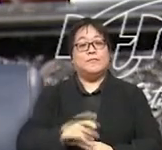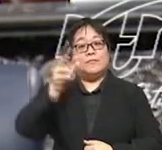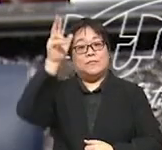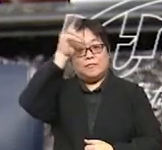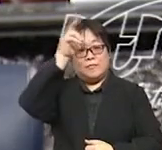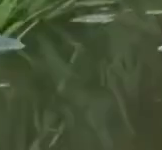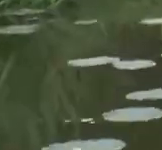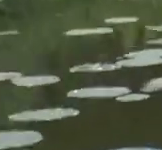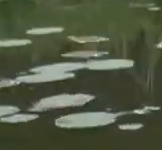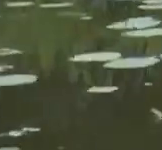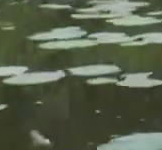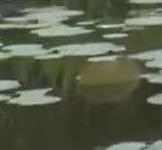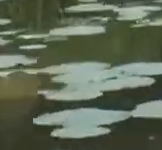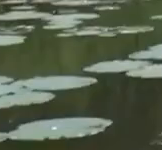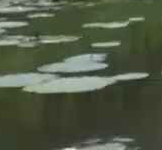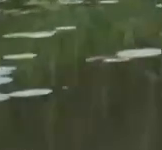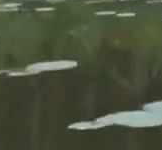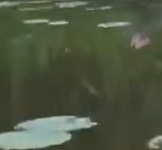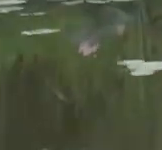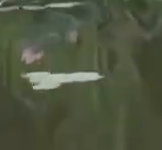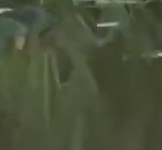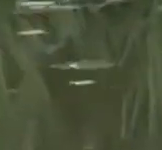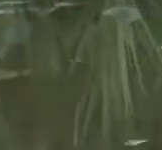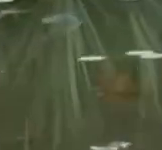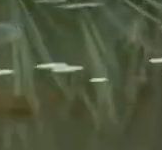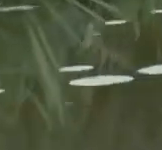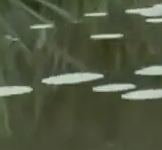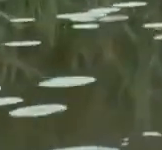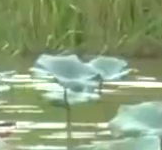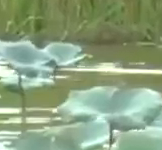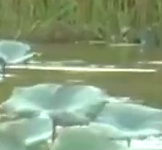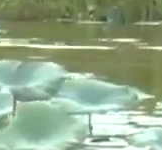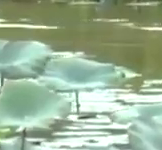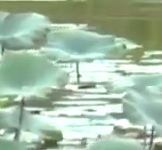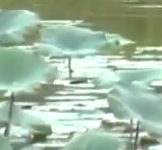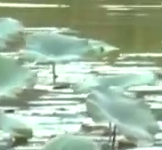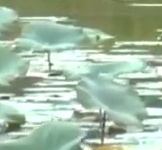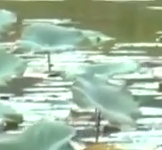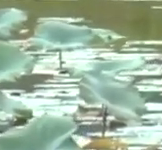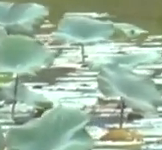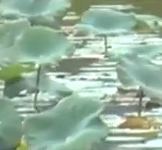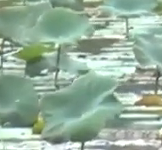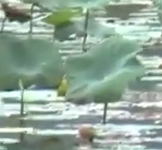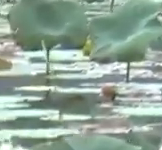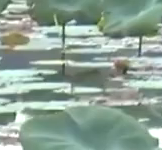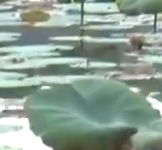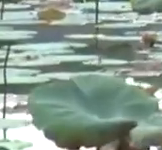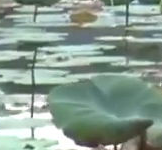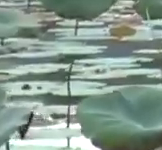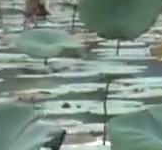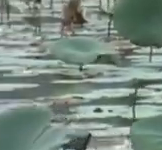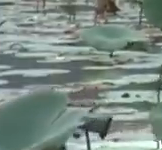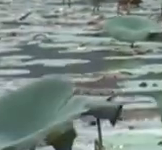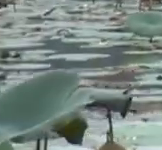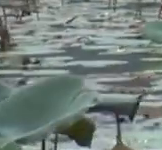kerajaan khususnya Kementerian ini dan juga Kerajaan Negeri Pahang telah bekerjasama ra dalam Ushul